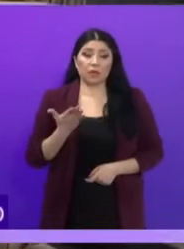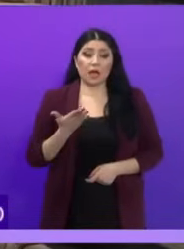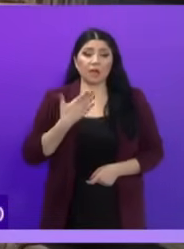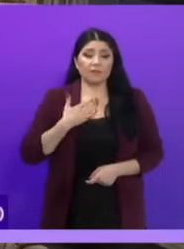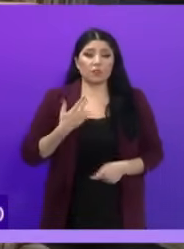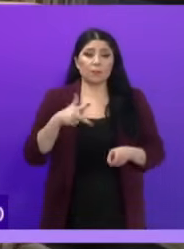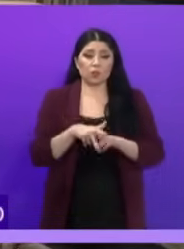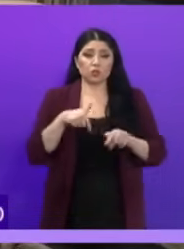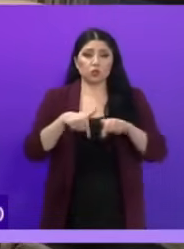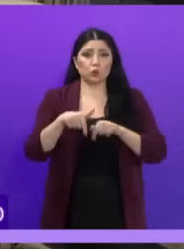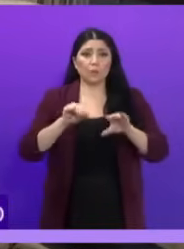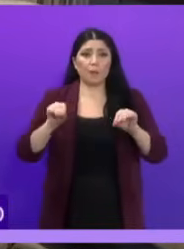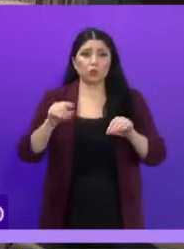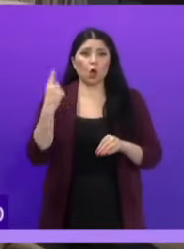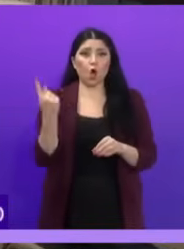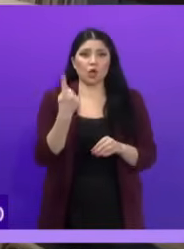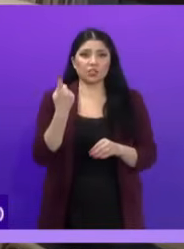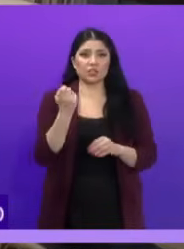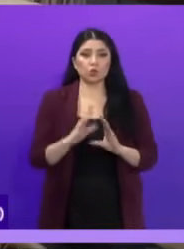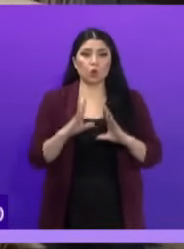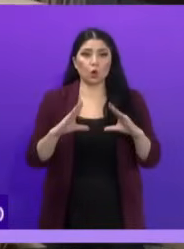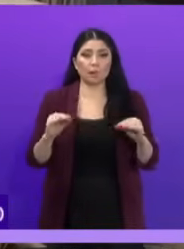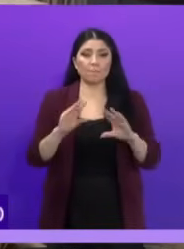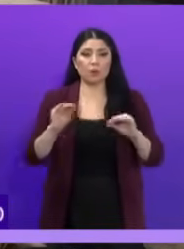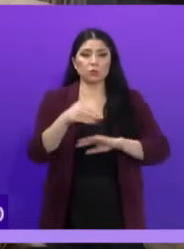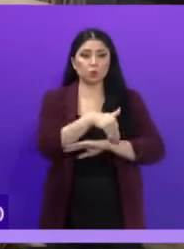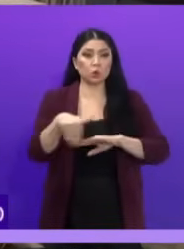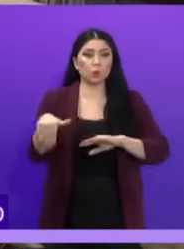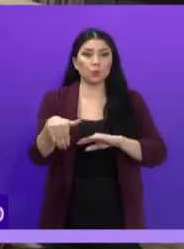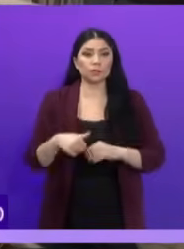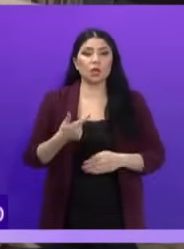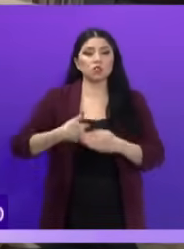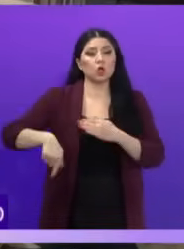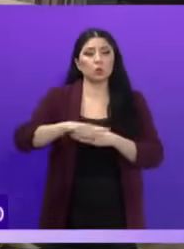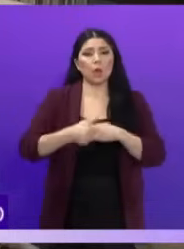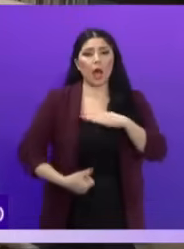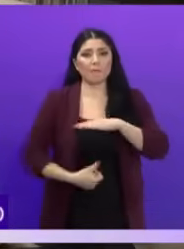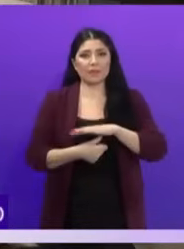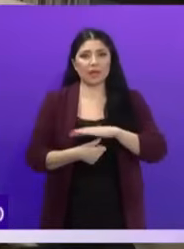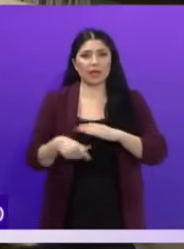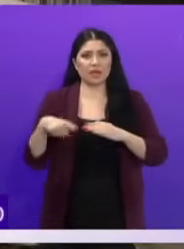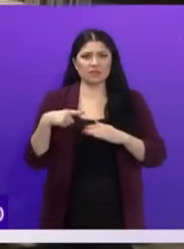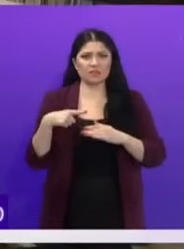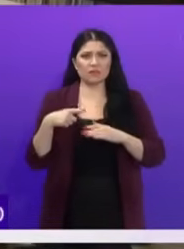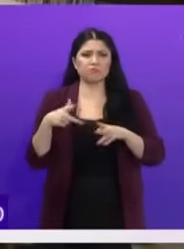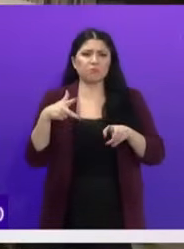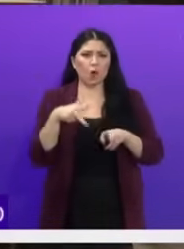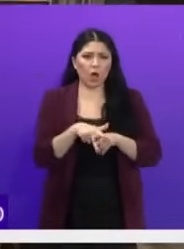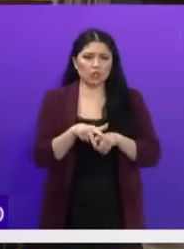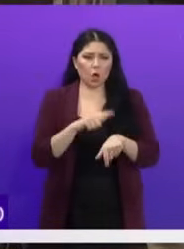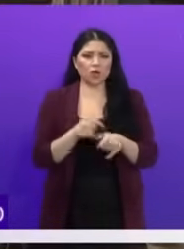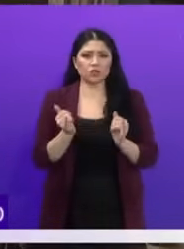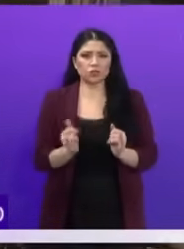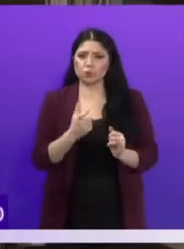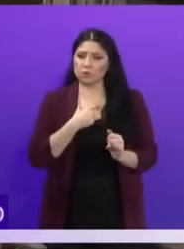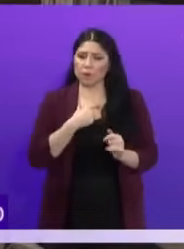blocheze circulația în mai multe orașe din țară, mai multe șosele. Pe centura capitalei vă spuneam că este haos la această oră și nu se mai